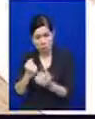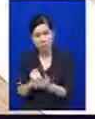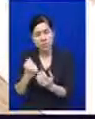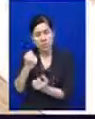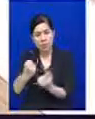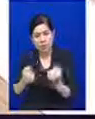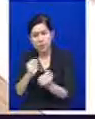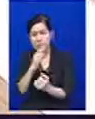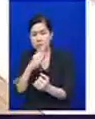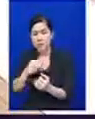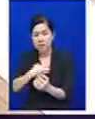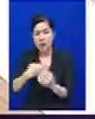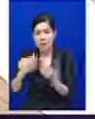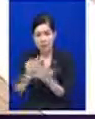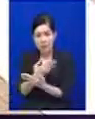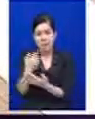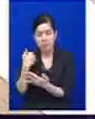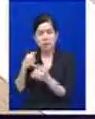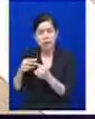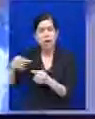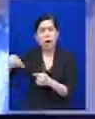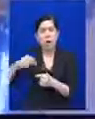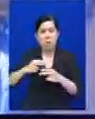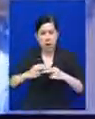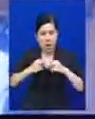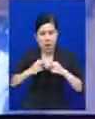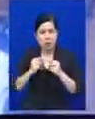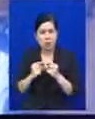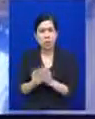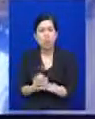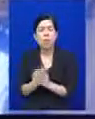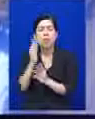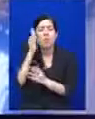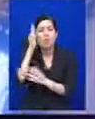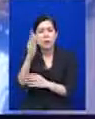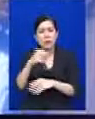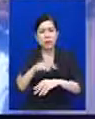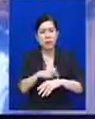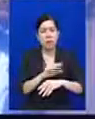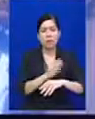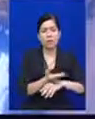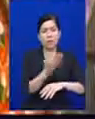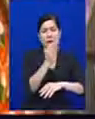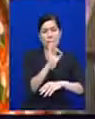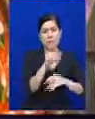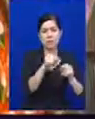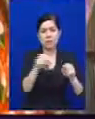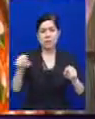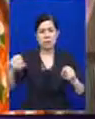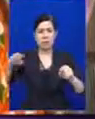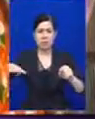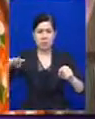องนะคะโดยจะให้บริการจนถึงวันพรุ่งนี้เวลา 9:00 น.ถึง 16:00 น.ค่ะ